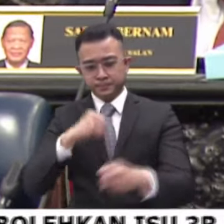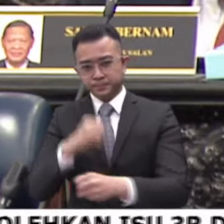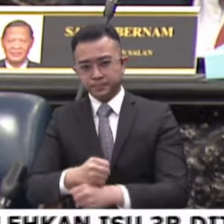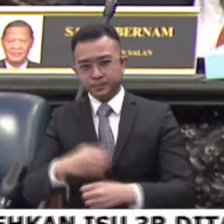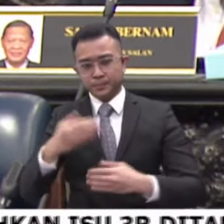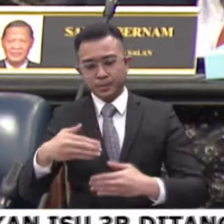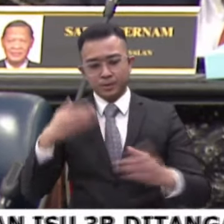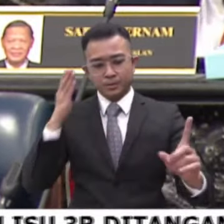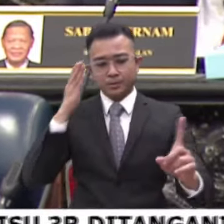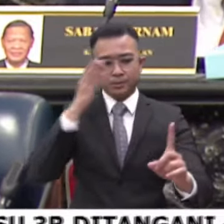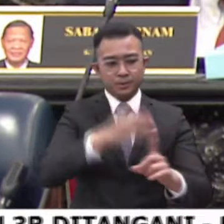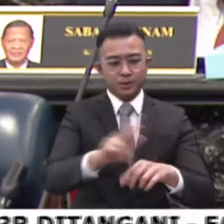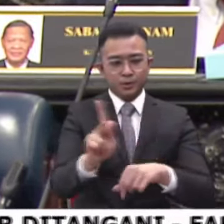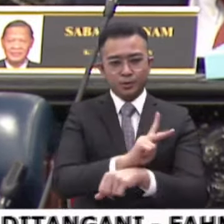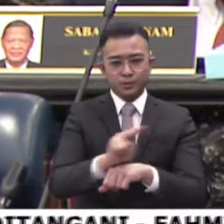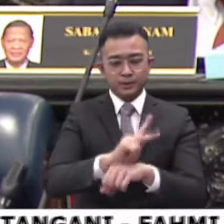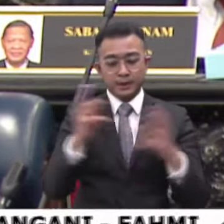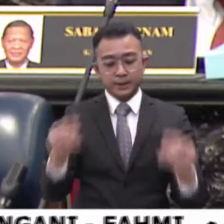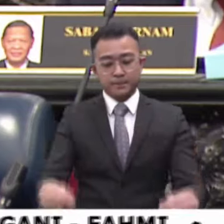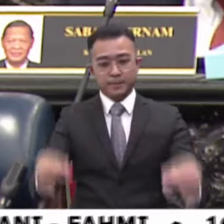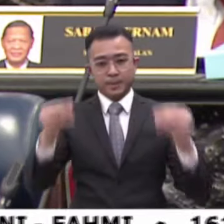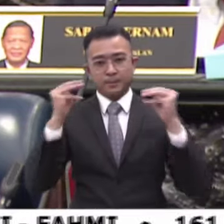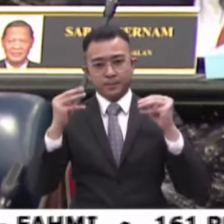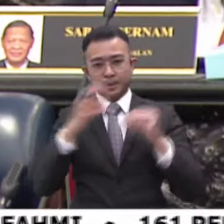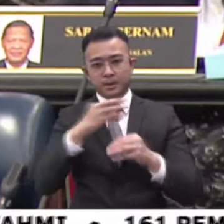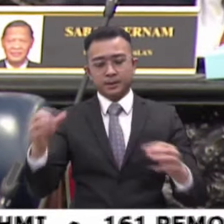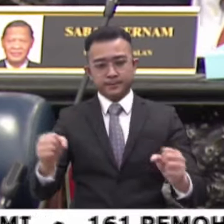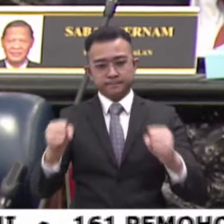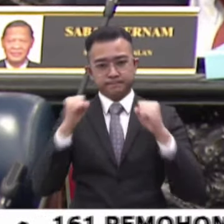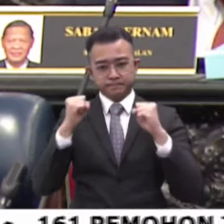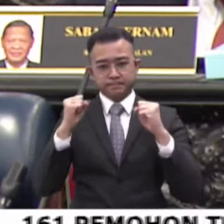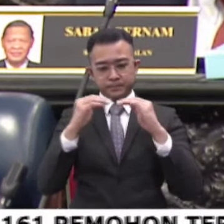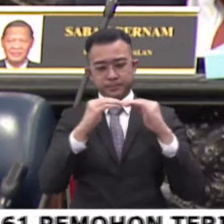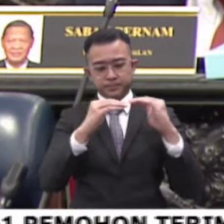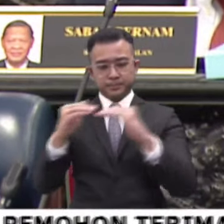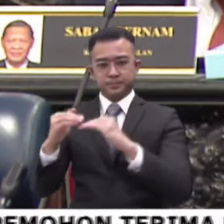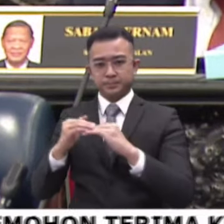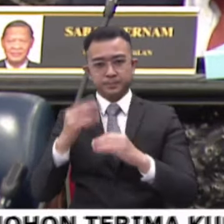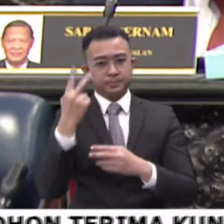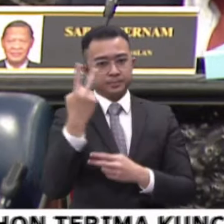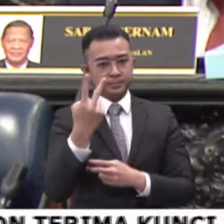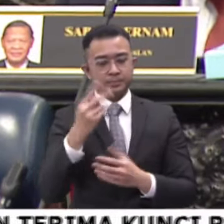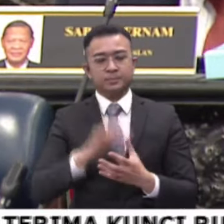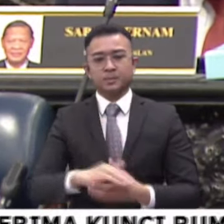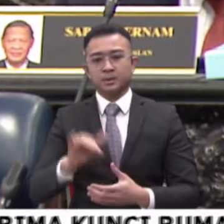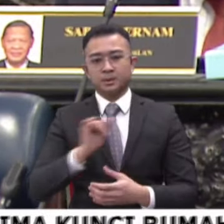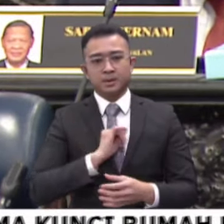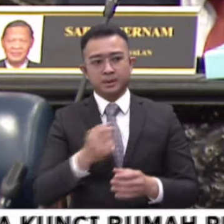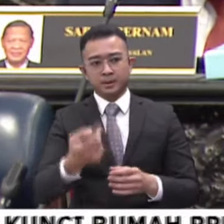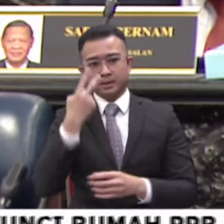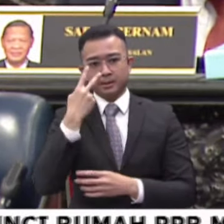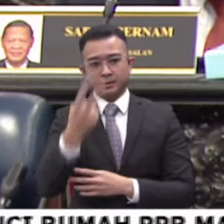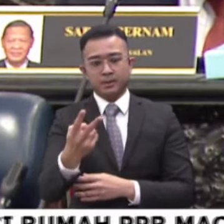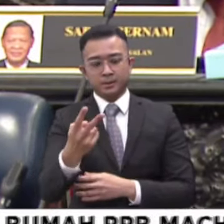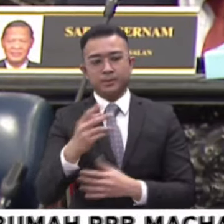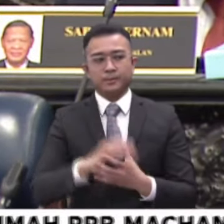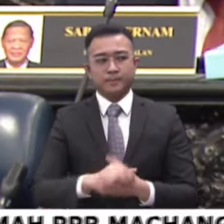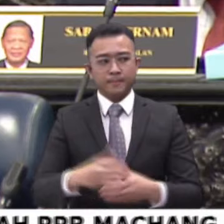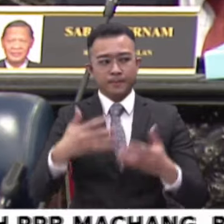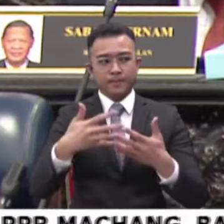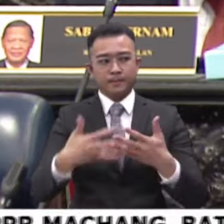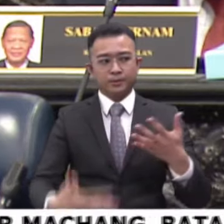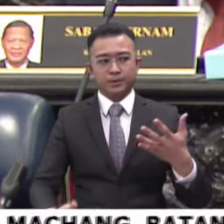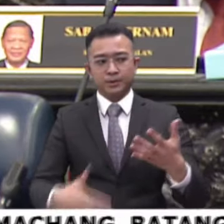ke arah pembangunan koperasi yang lebih mampan dan berdaya saing. Yang kedua, saya merujuk butiran